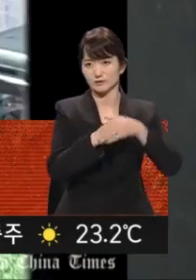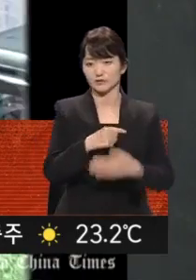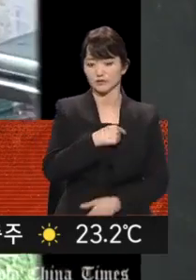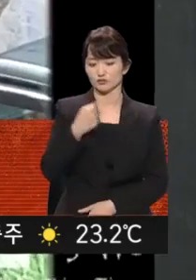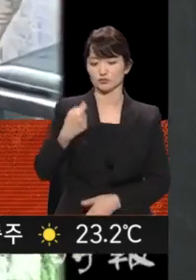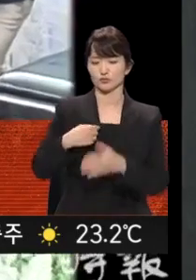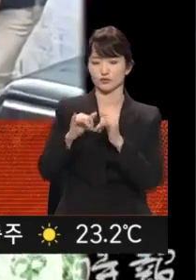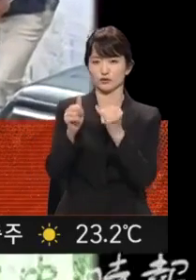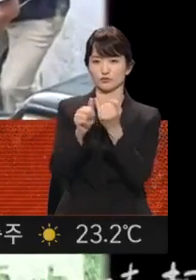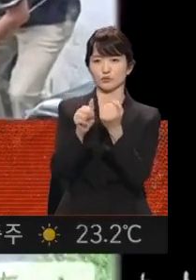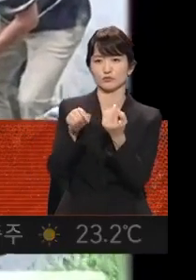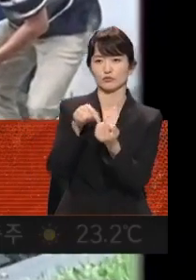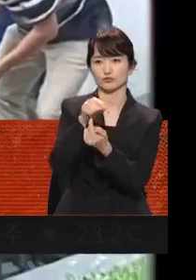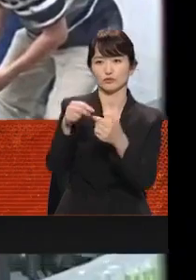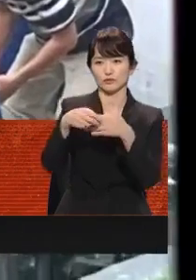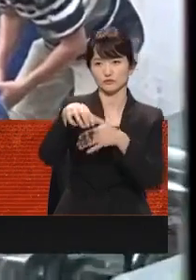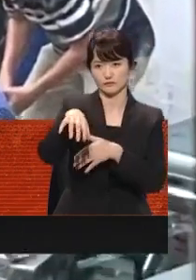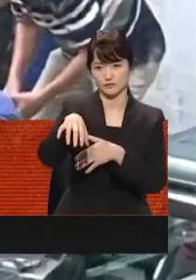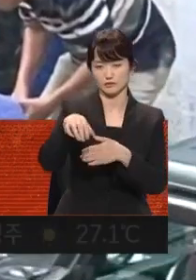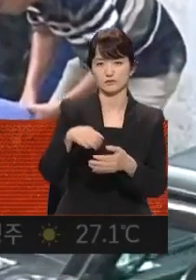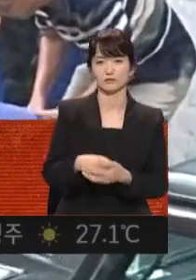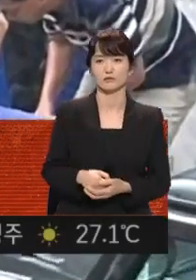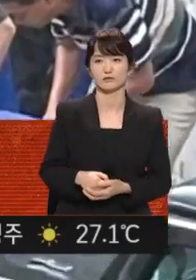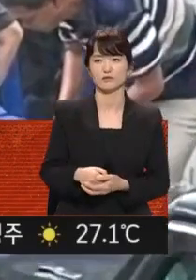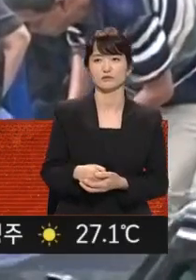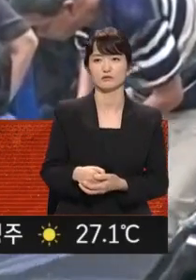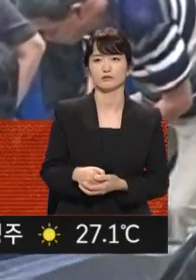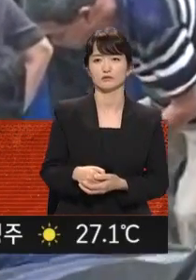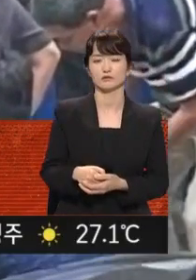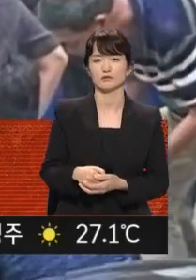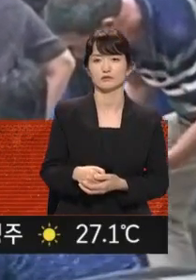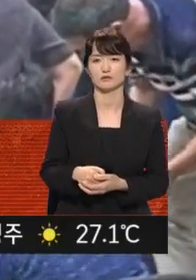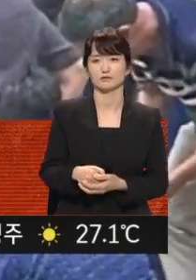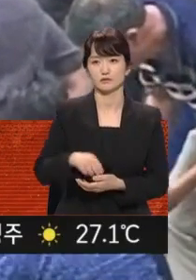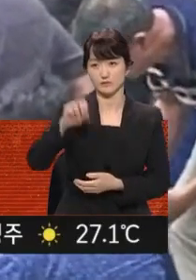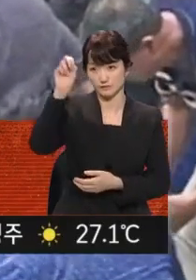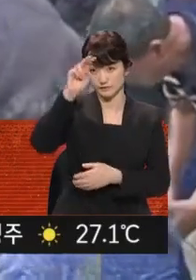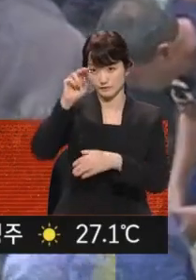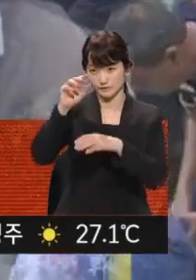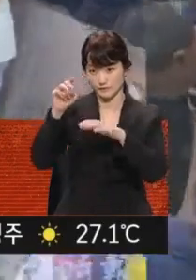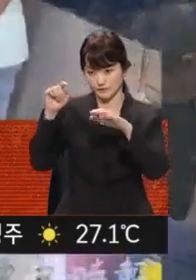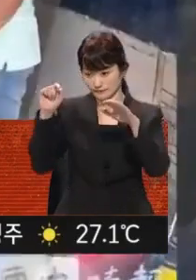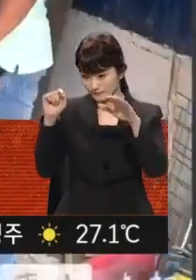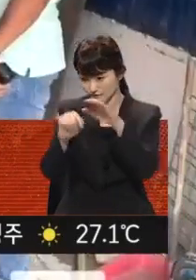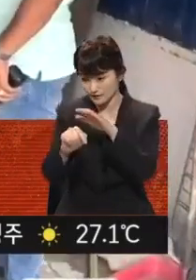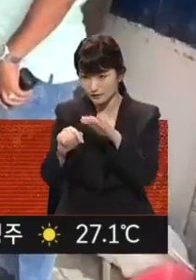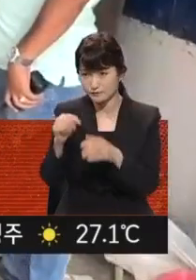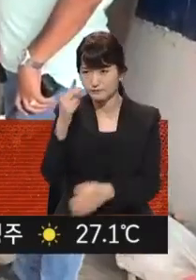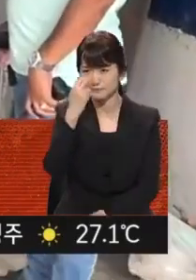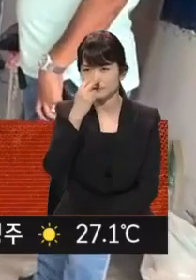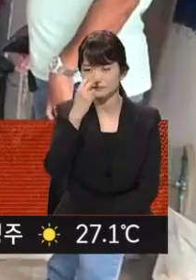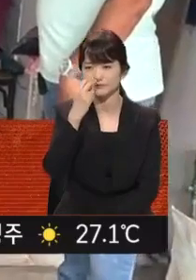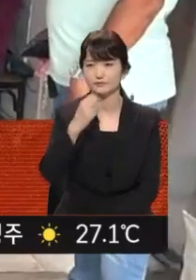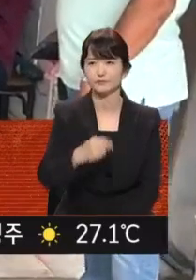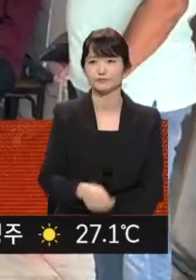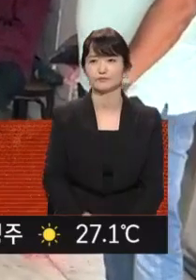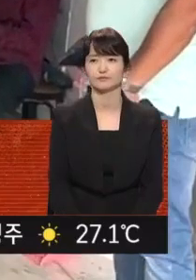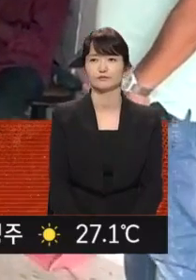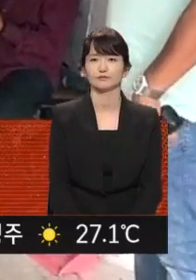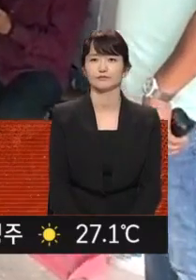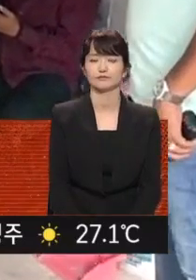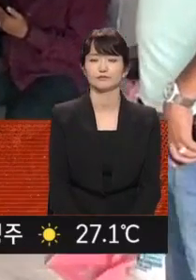그 병원을 사건 직후에 저렇게 그 급습을 해서 지금 수사를 하고 있는 그런